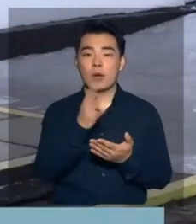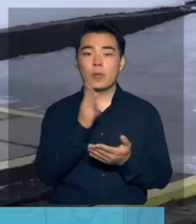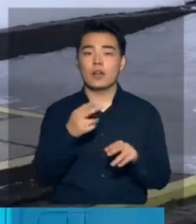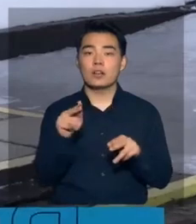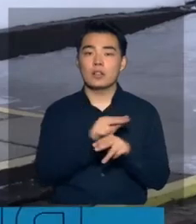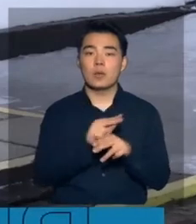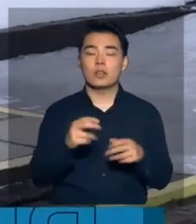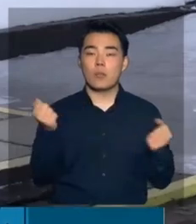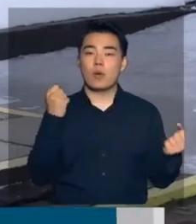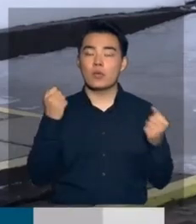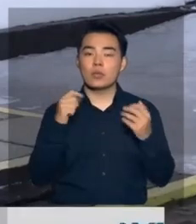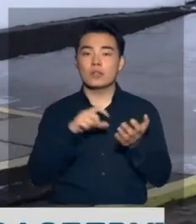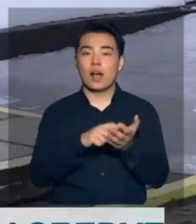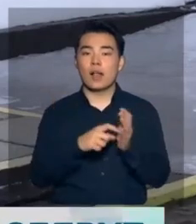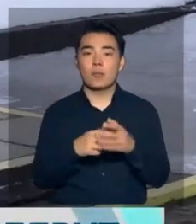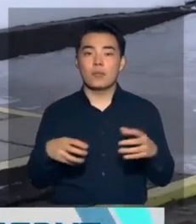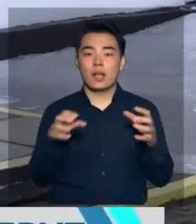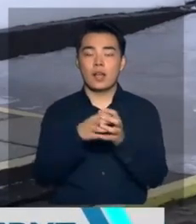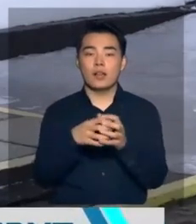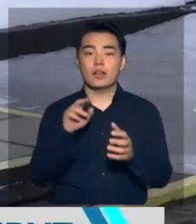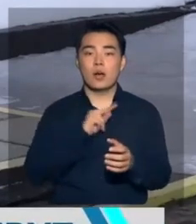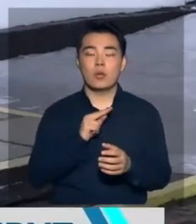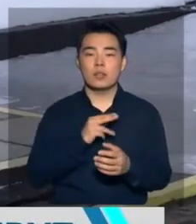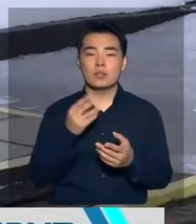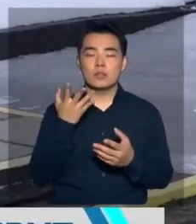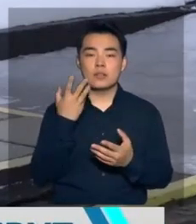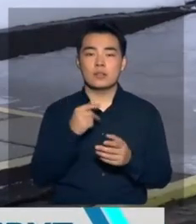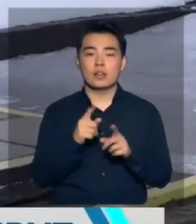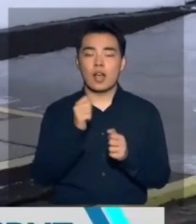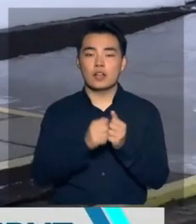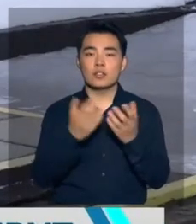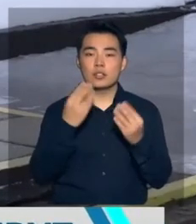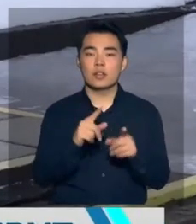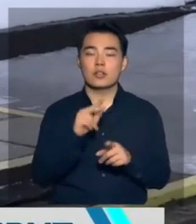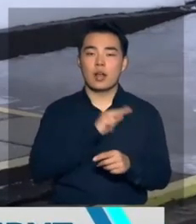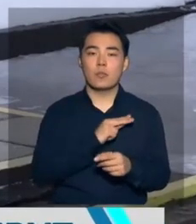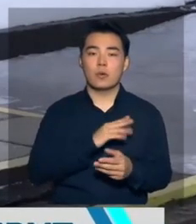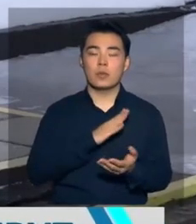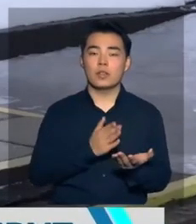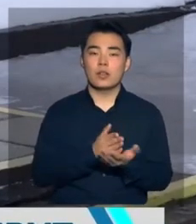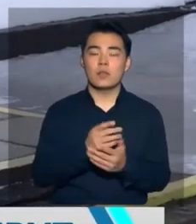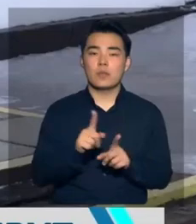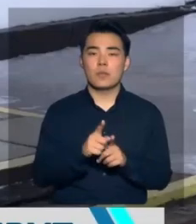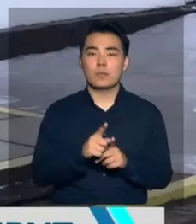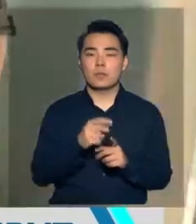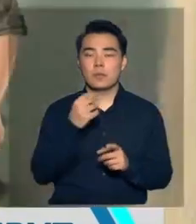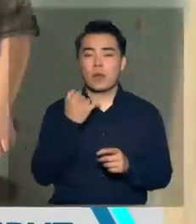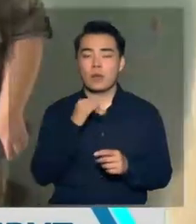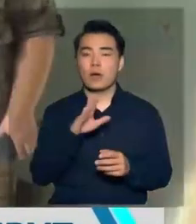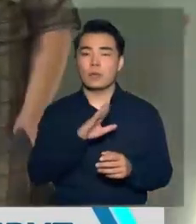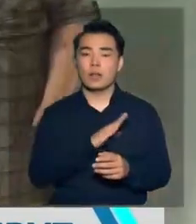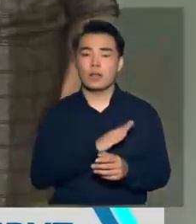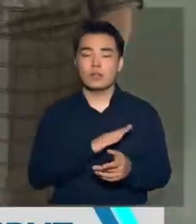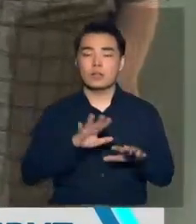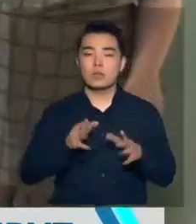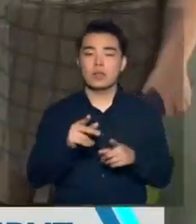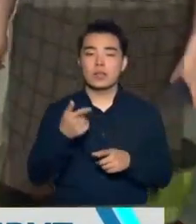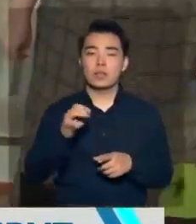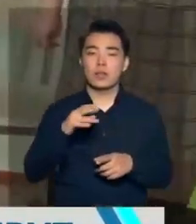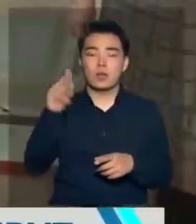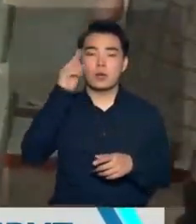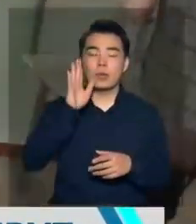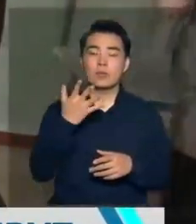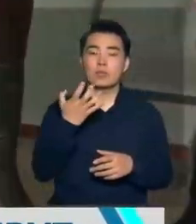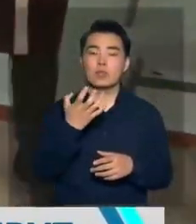ремонт спортивного зала. Бригады рабочих целыми днями здесь. Он, правда, был в плохом состоянии. К слову, в гимназии обучается